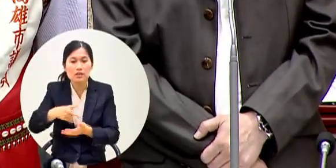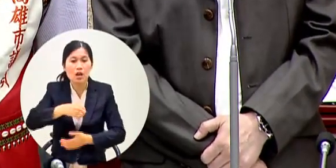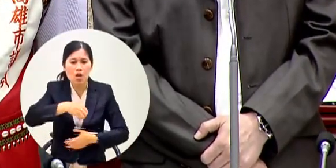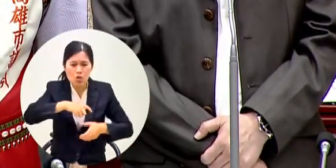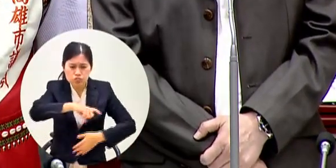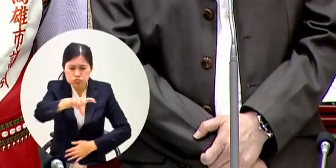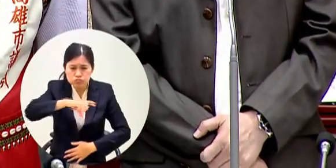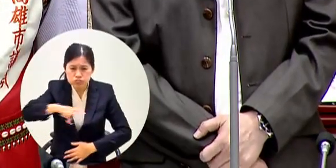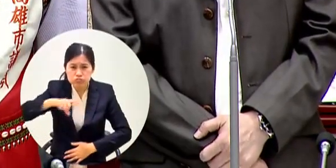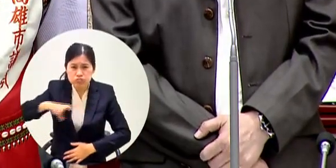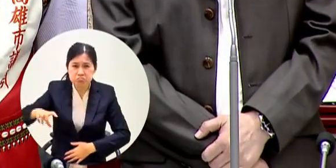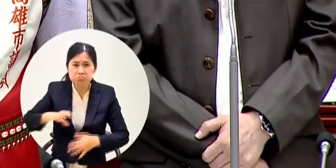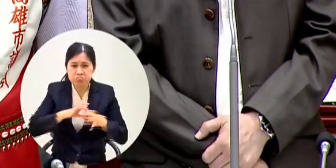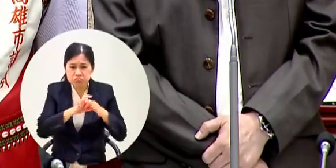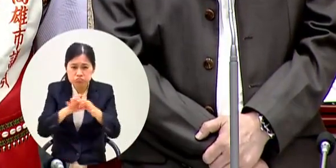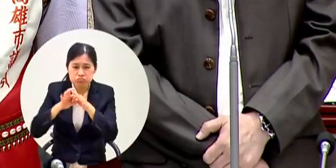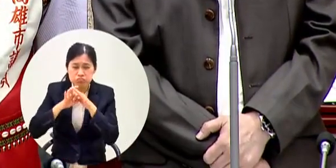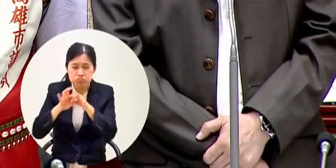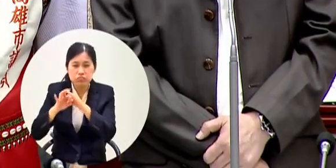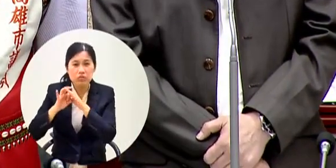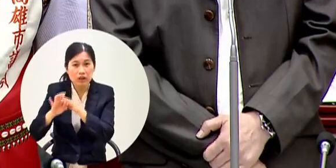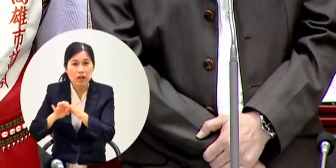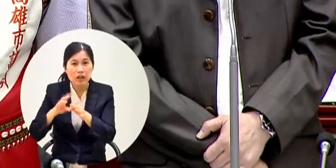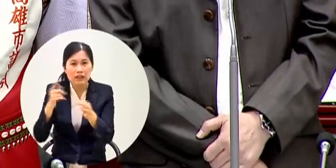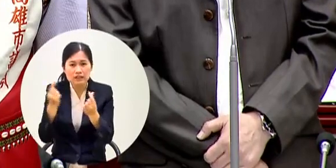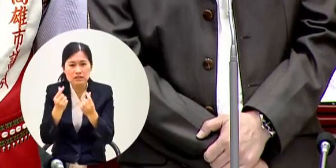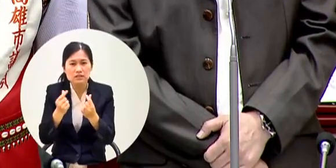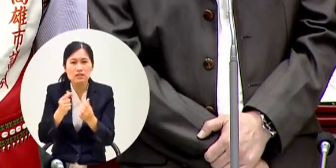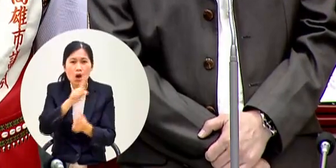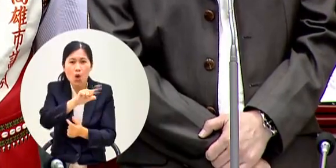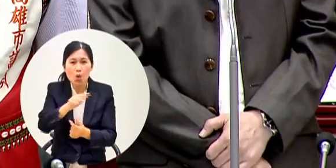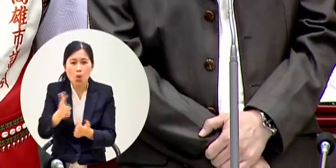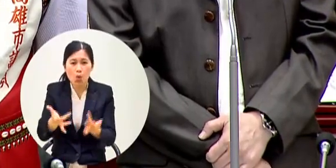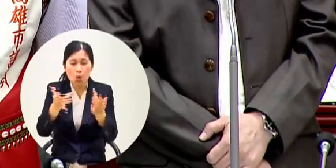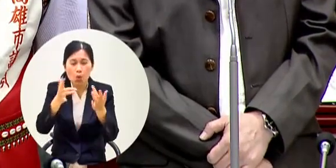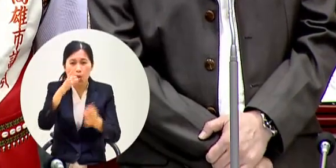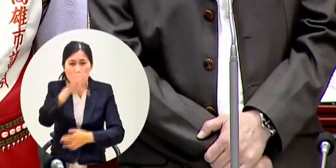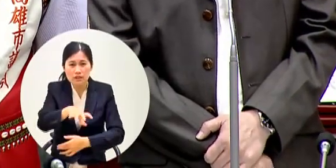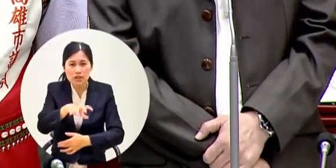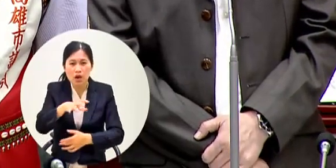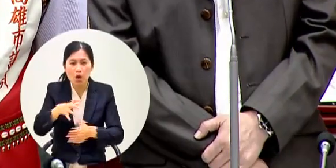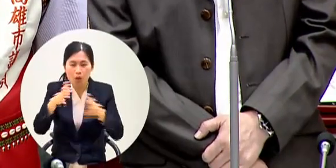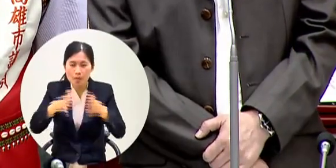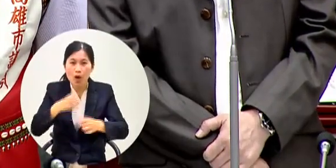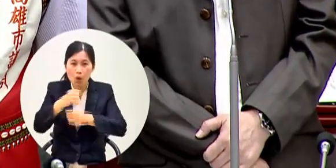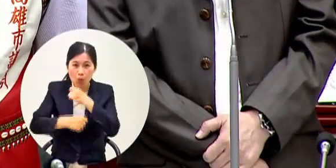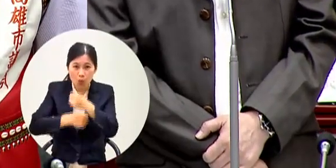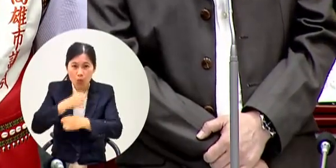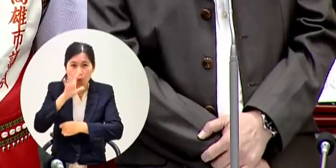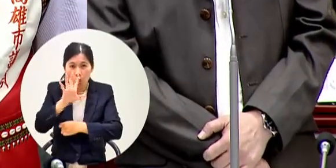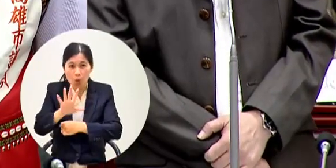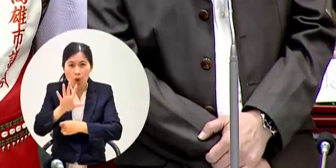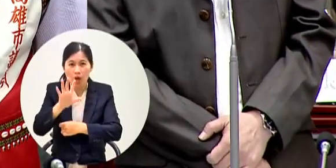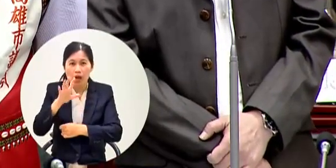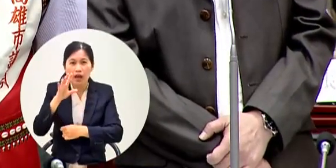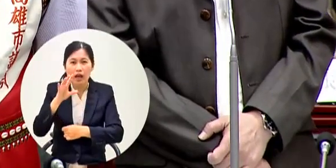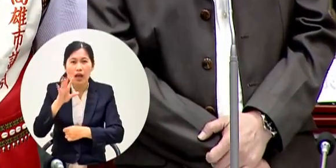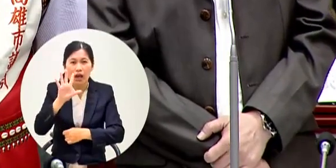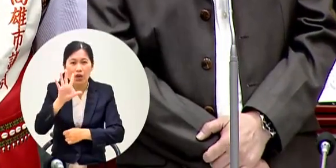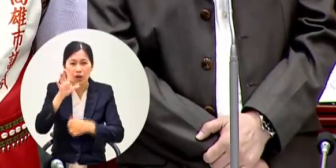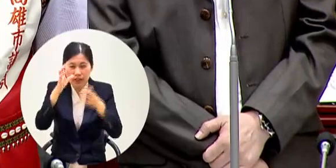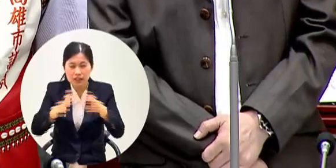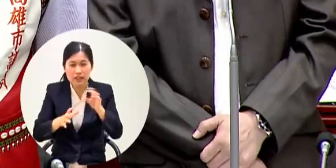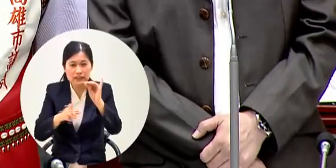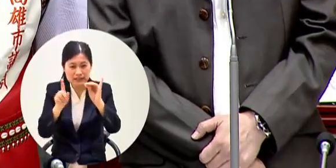后把它变成是小包装，这是第一点来跟这个议员来进行报告。第二个就是相关的通路，我们也有在做一些媒